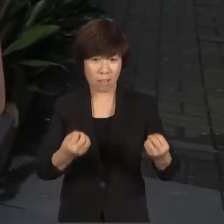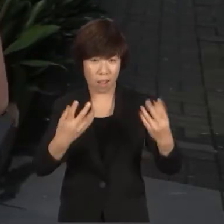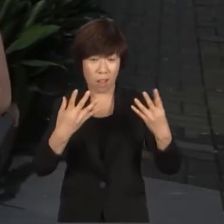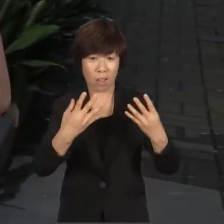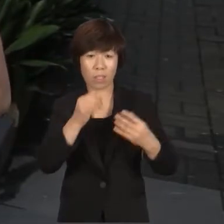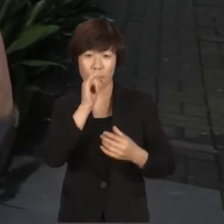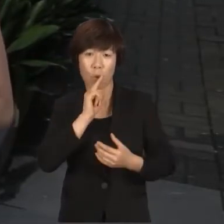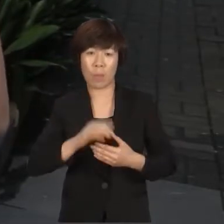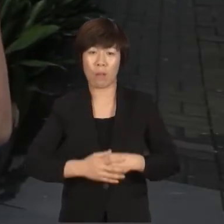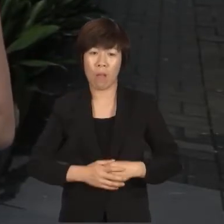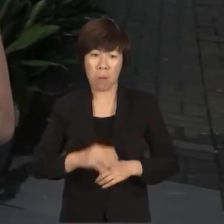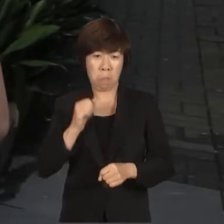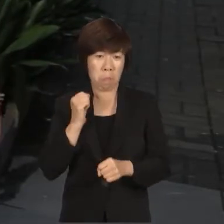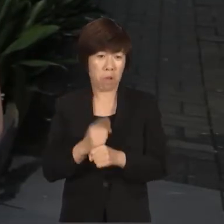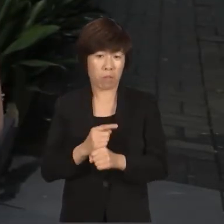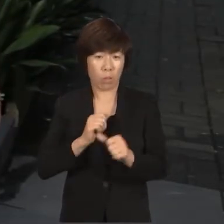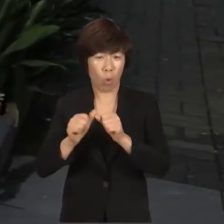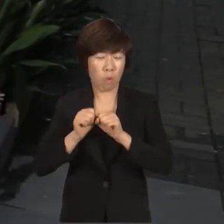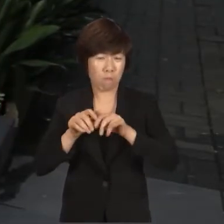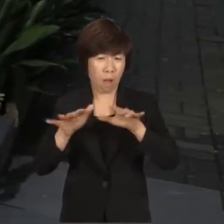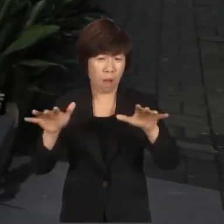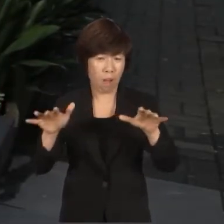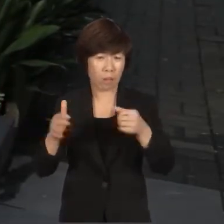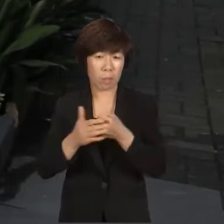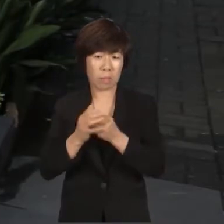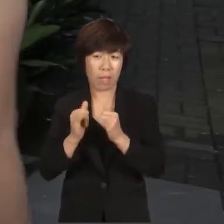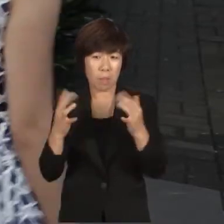분들이 찾고 계신데요. 여러분도 함께 가보시죠.